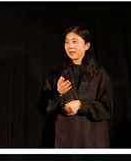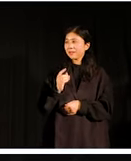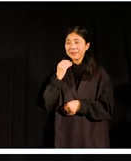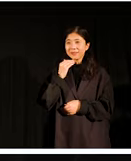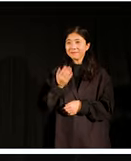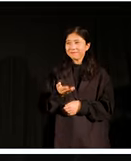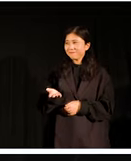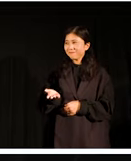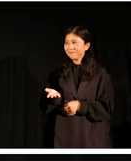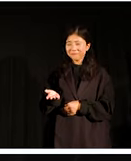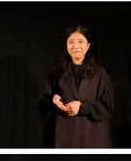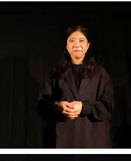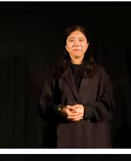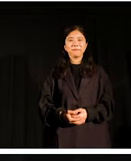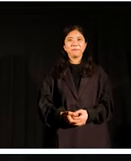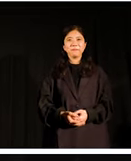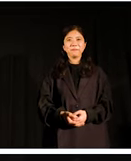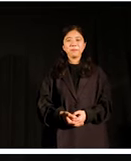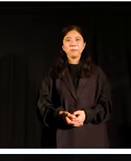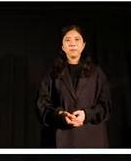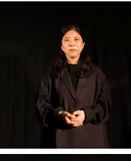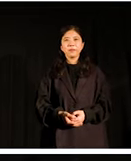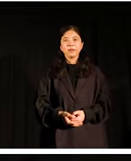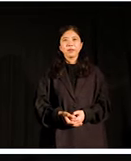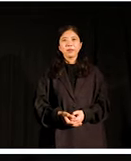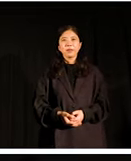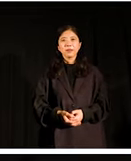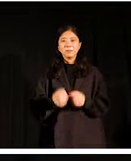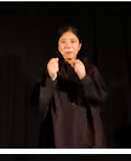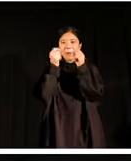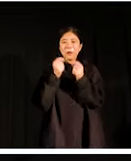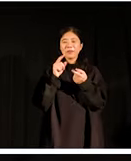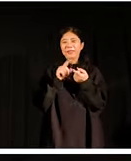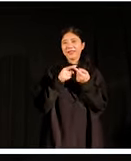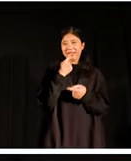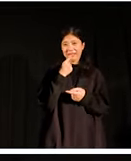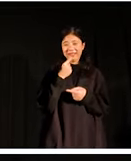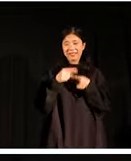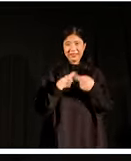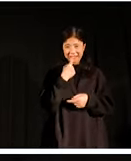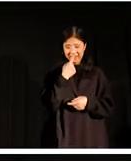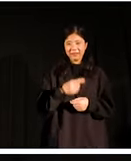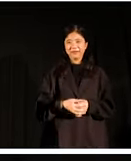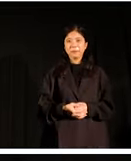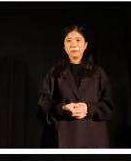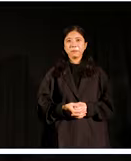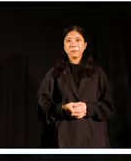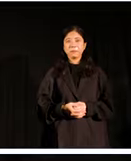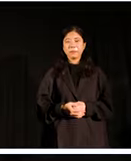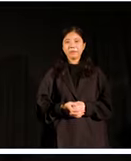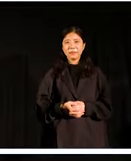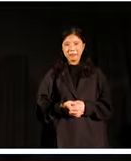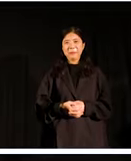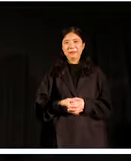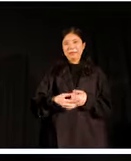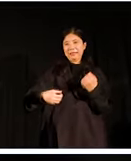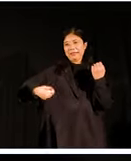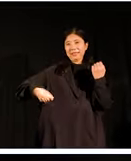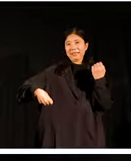ましょうかねはいはいえ個人的にはあのやっぱりあの三振を